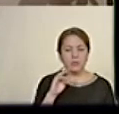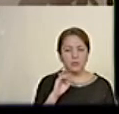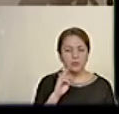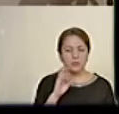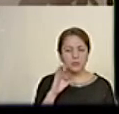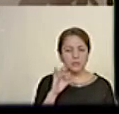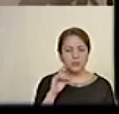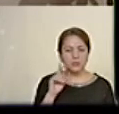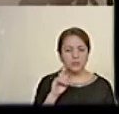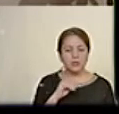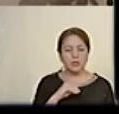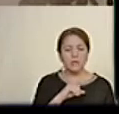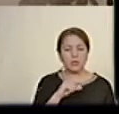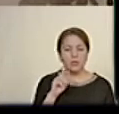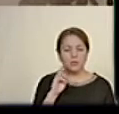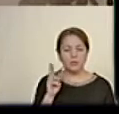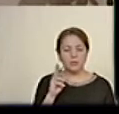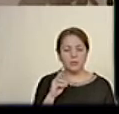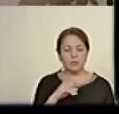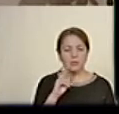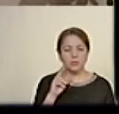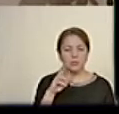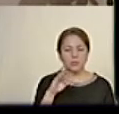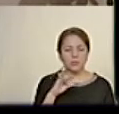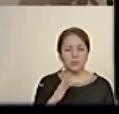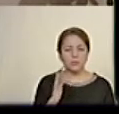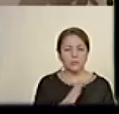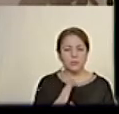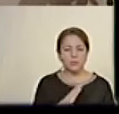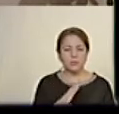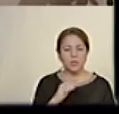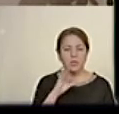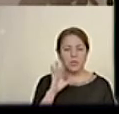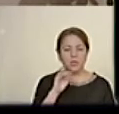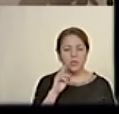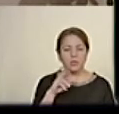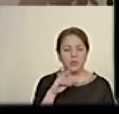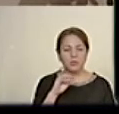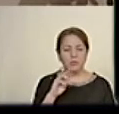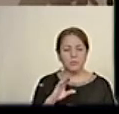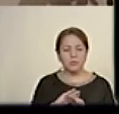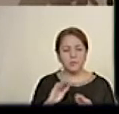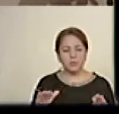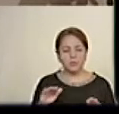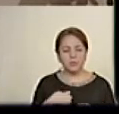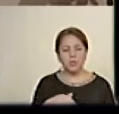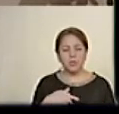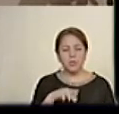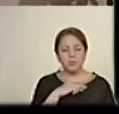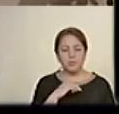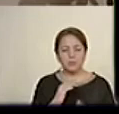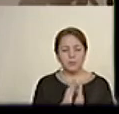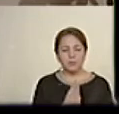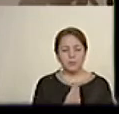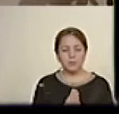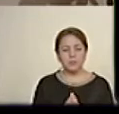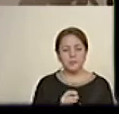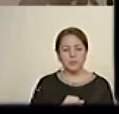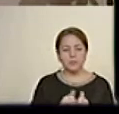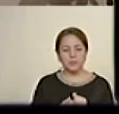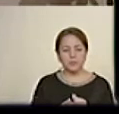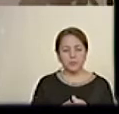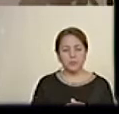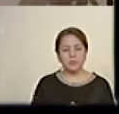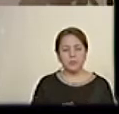– экологик ықлым. Ребята, я попрошу запомнить значение и правописание новых слов.